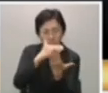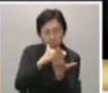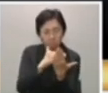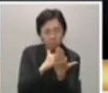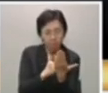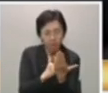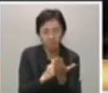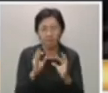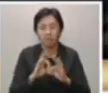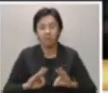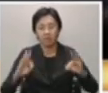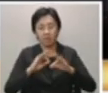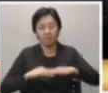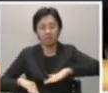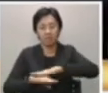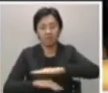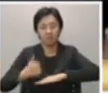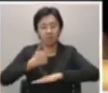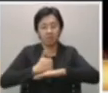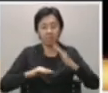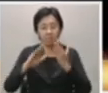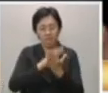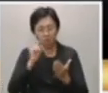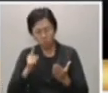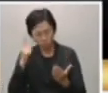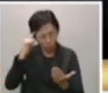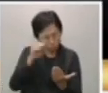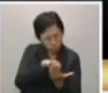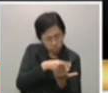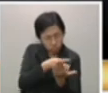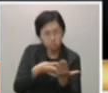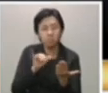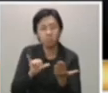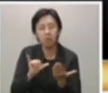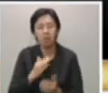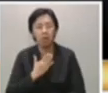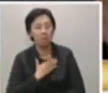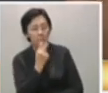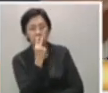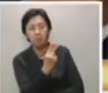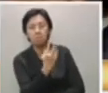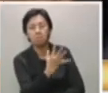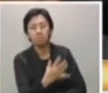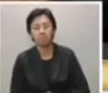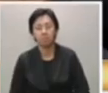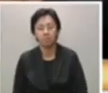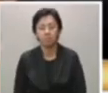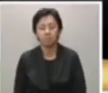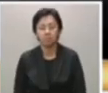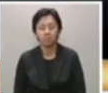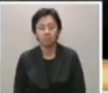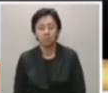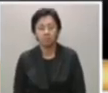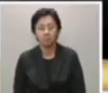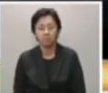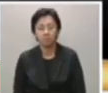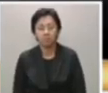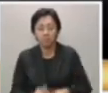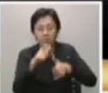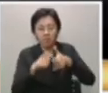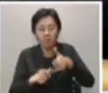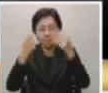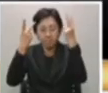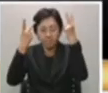คุณสมบัติพื้นฐานของผู้นำประเทศที่ควรจะมีแต่ผมเห็นท่านอยู่ในฐานะนายกรัฐม